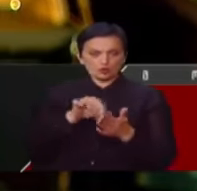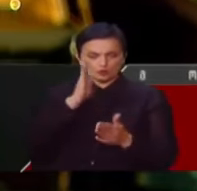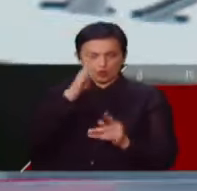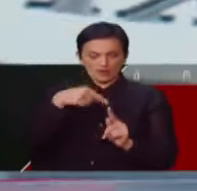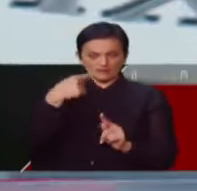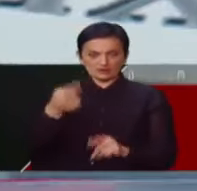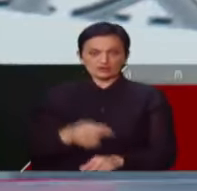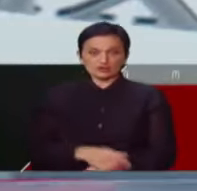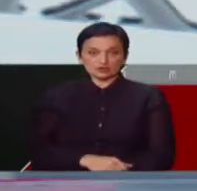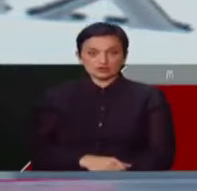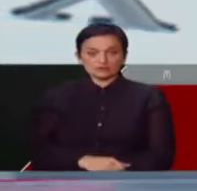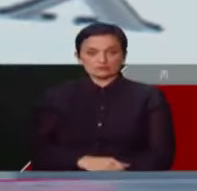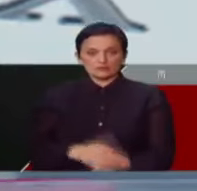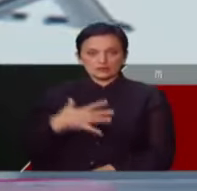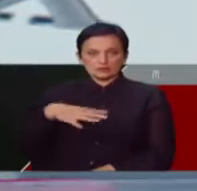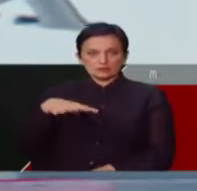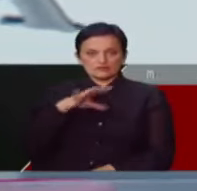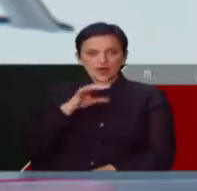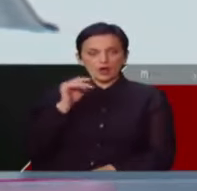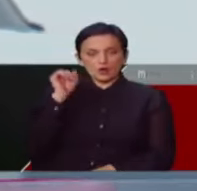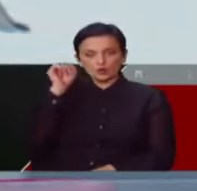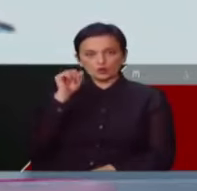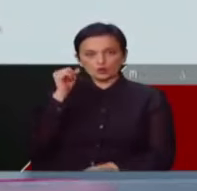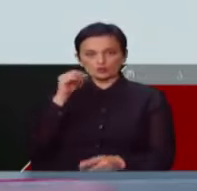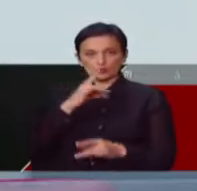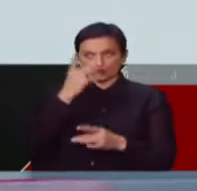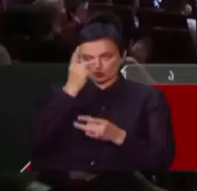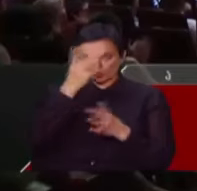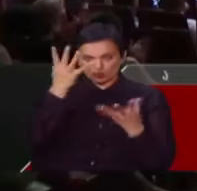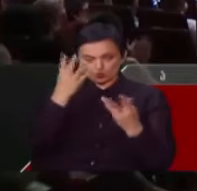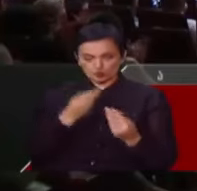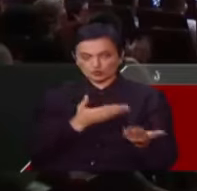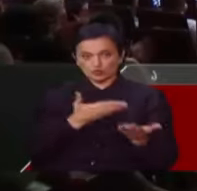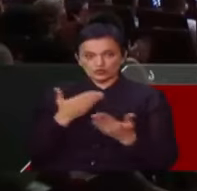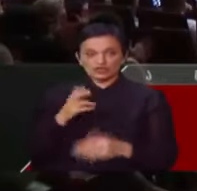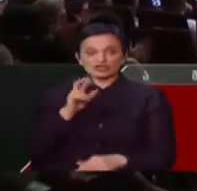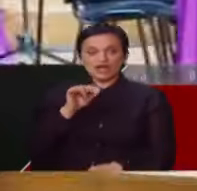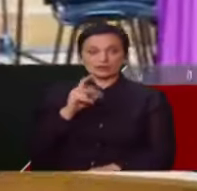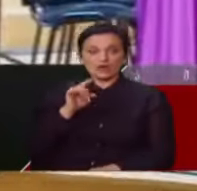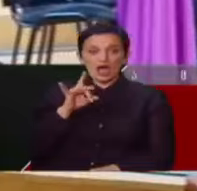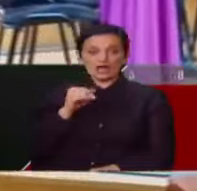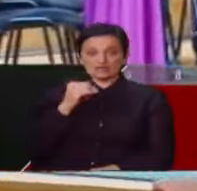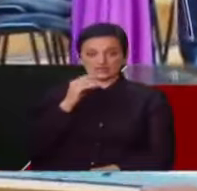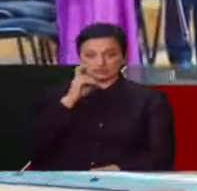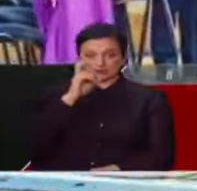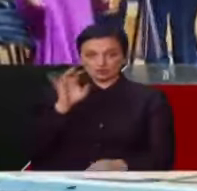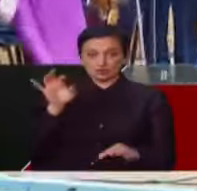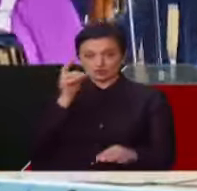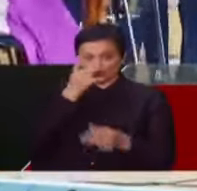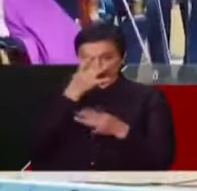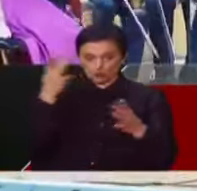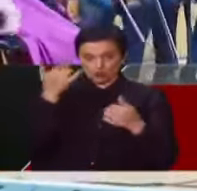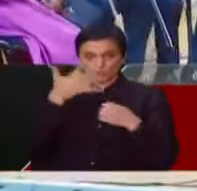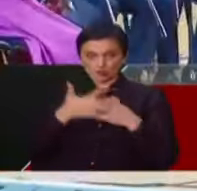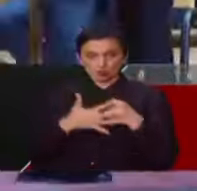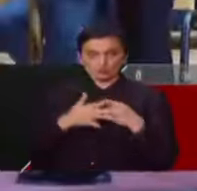მომავალში. საქართველოს უზბეკეთის კულტურის ღებს მასპინძლობს ღონისძიების ფარგლებში ჯანსუხ კახიძის სახელობის მუსიკალურ კულტურულ